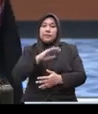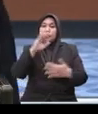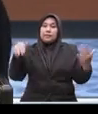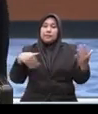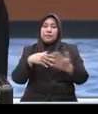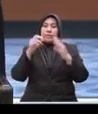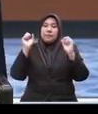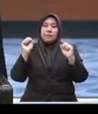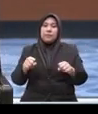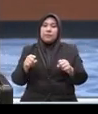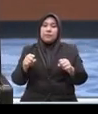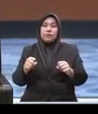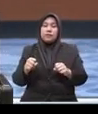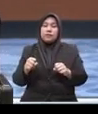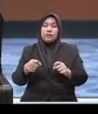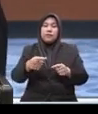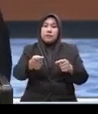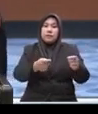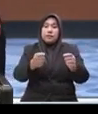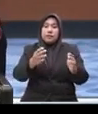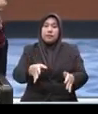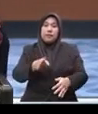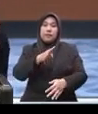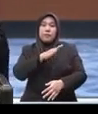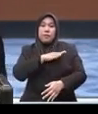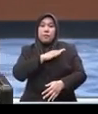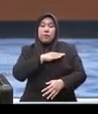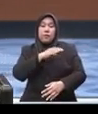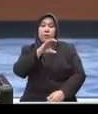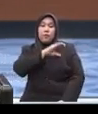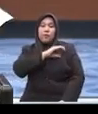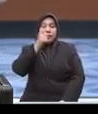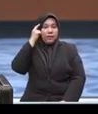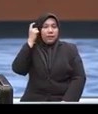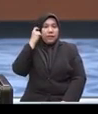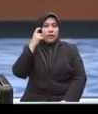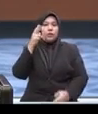bekas Bos polisi pun tahu posisi dia undang-undang